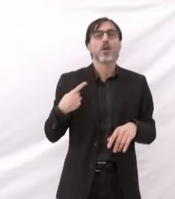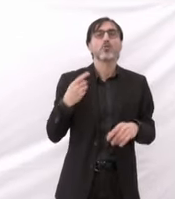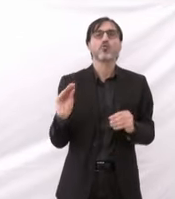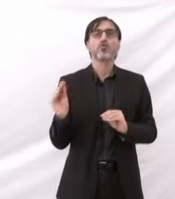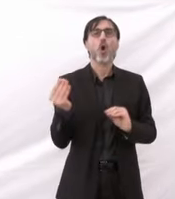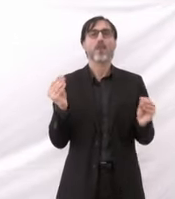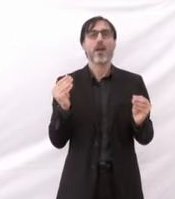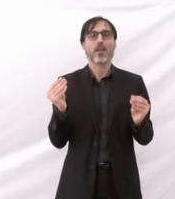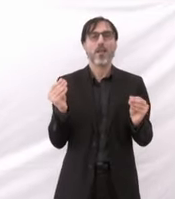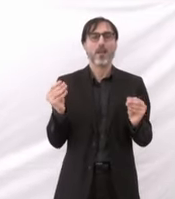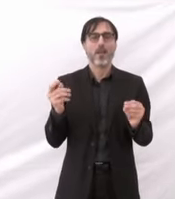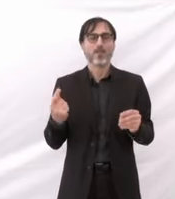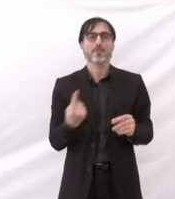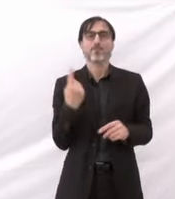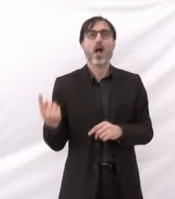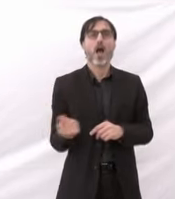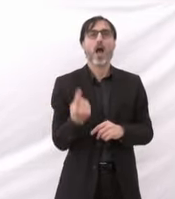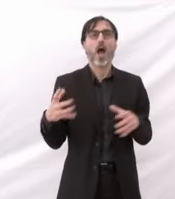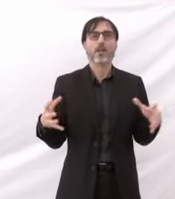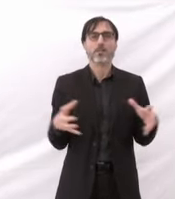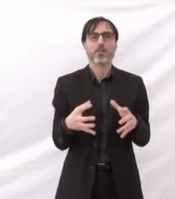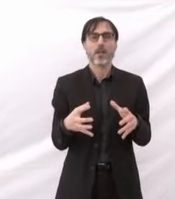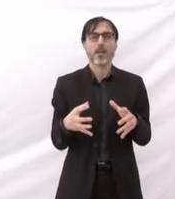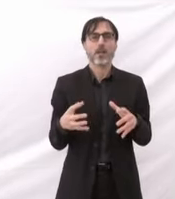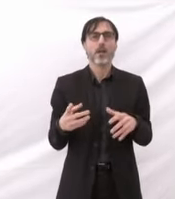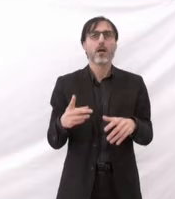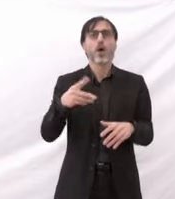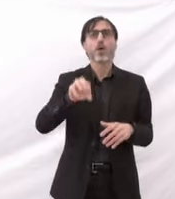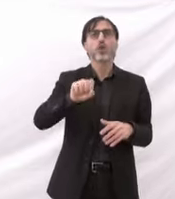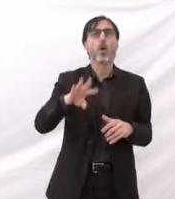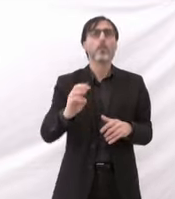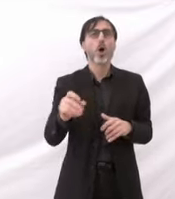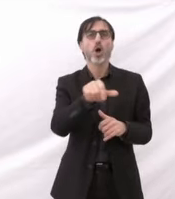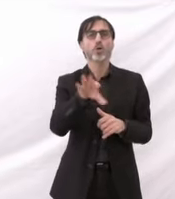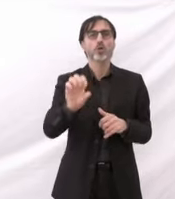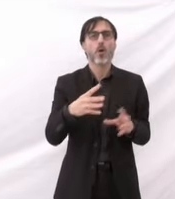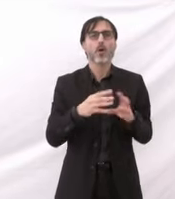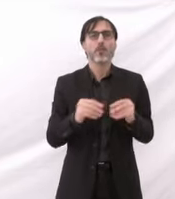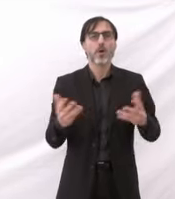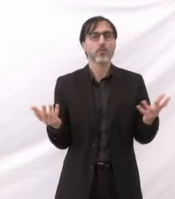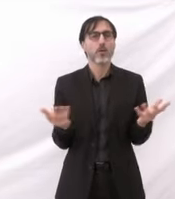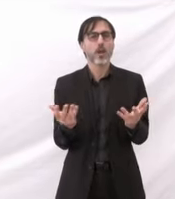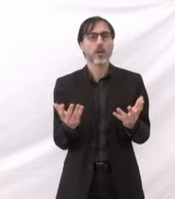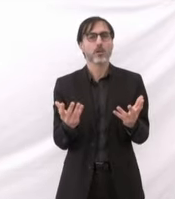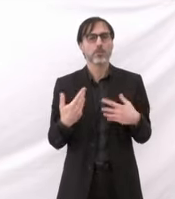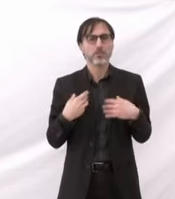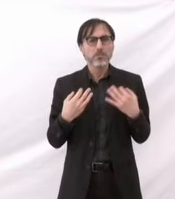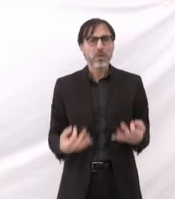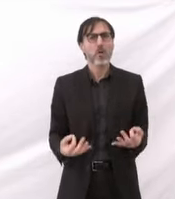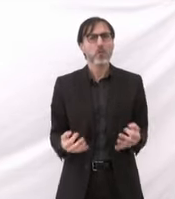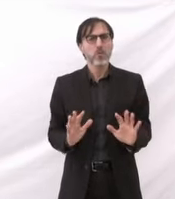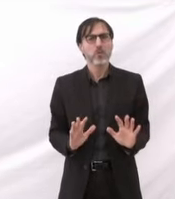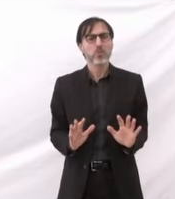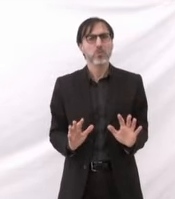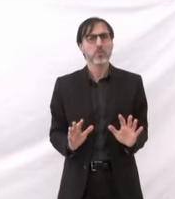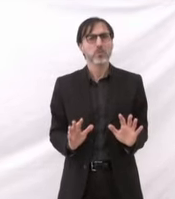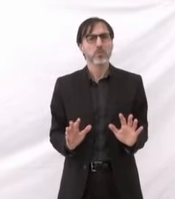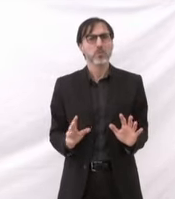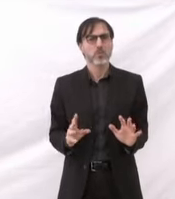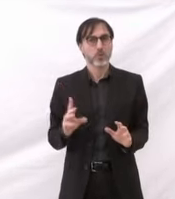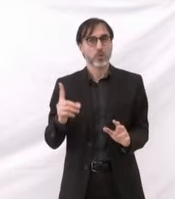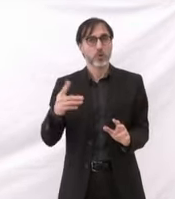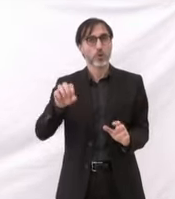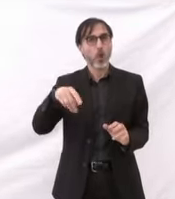giovanili. E cosa ha fatto Don Bosco? Era convinto, attenzione,